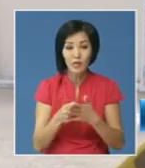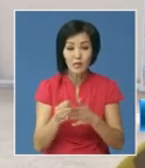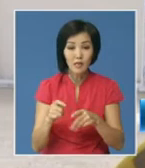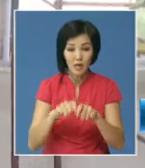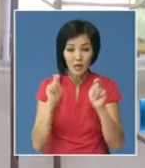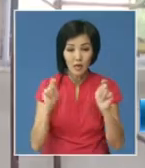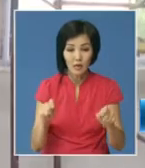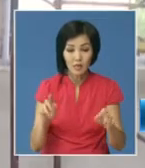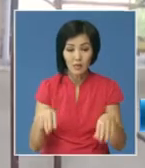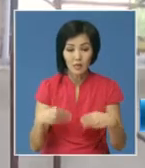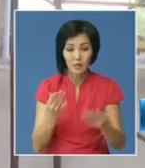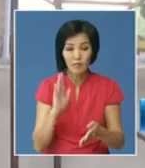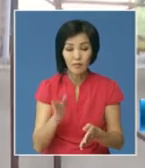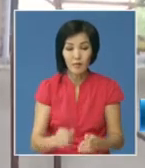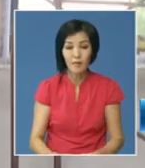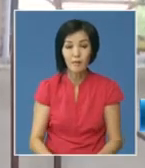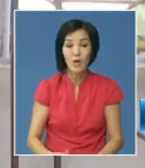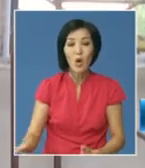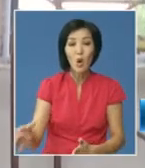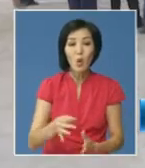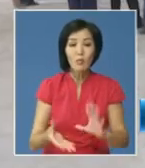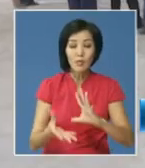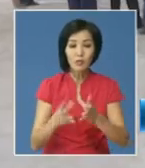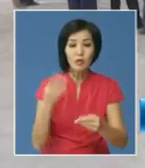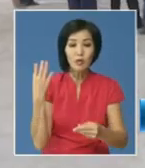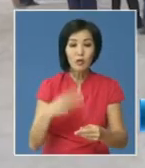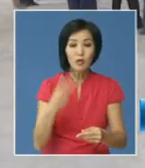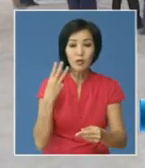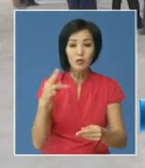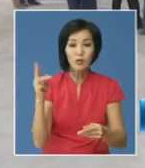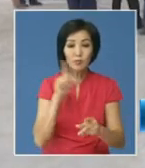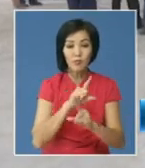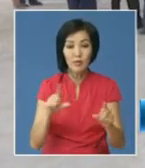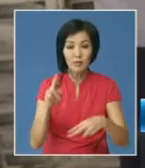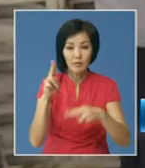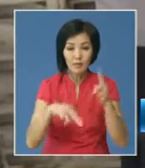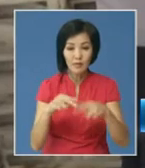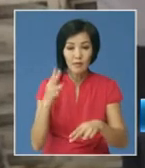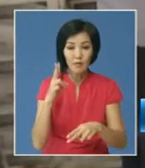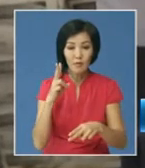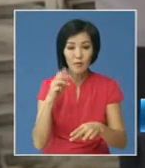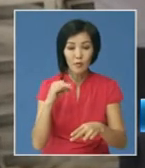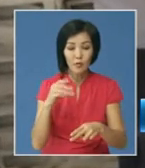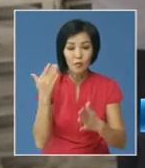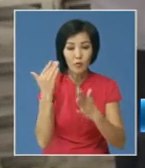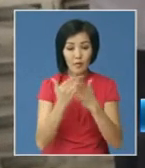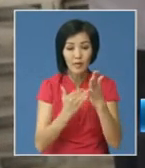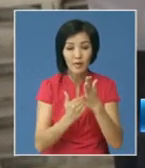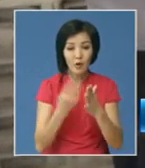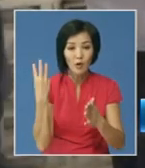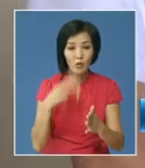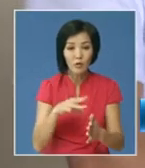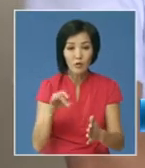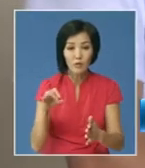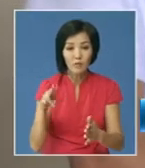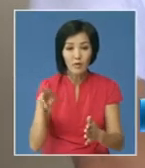отыр. Бір айта кетер, биыл облысымыз бойынша 43 мектептің қабырғасы қаланып жатыр. Оған нұрлы жол бағдарламасы аясында 30 миллиард